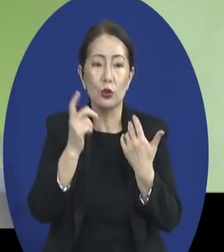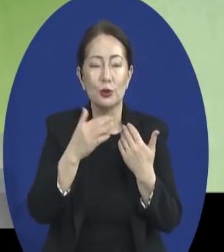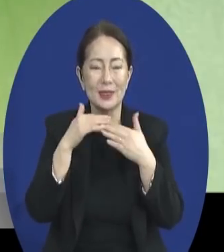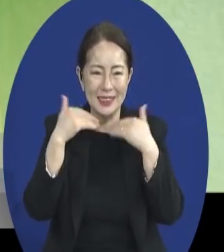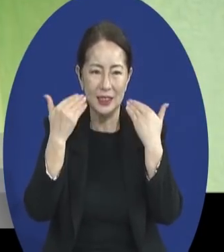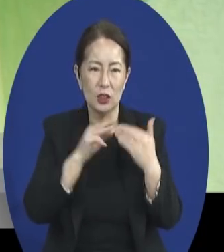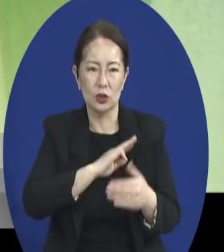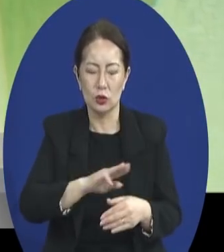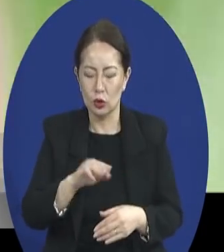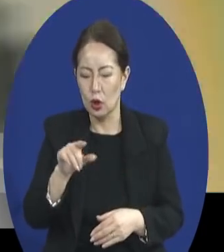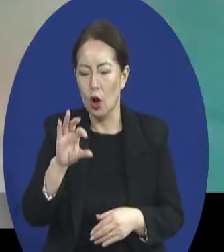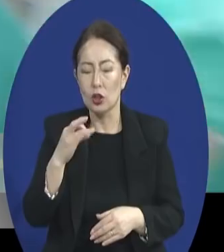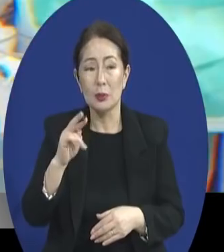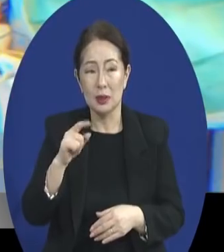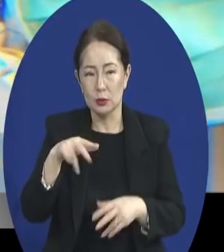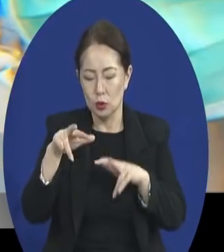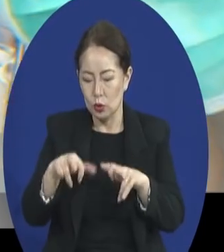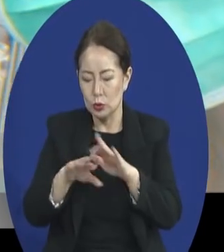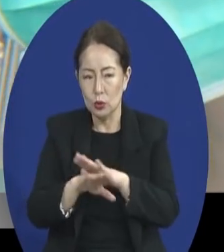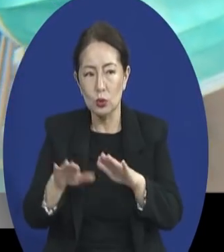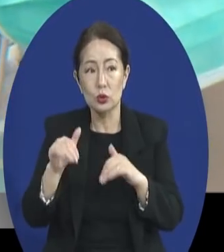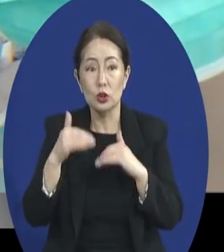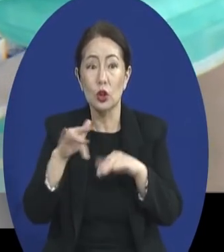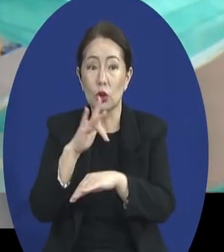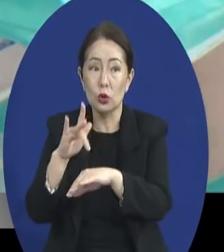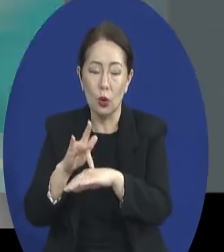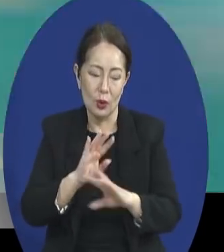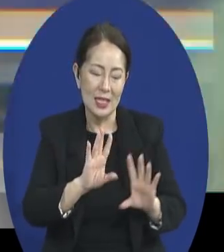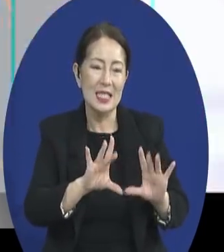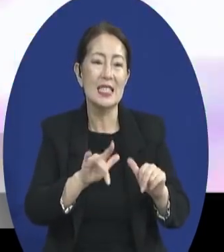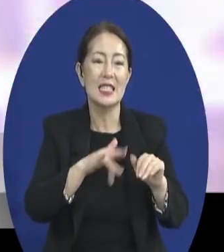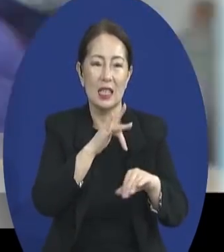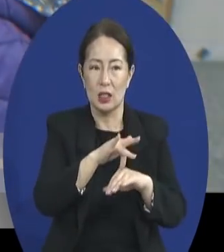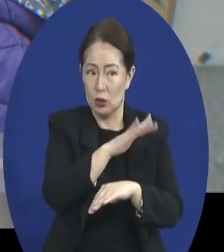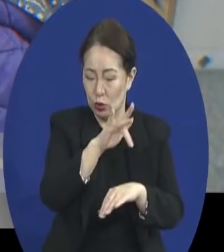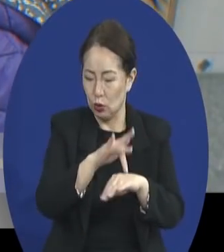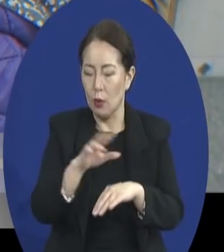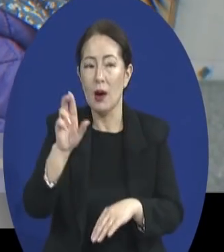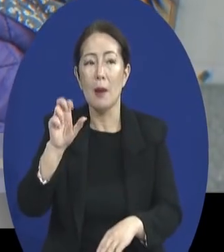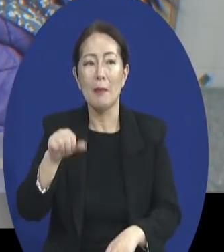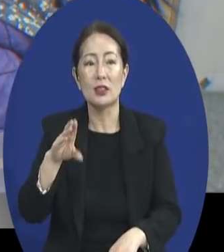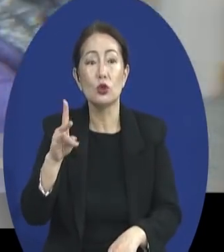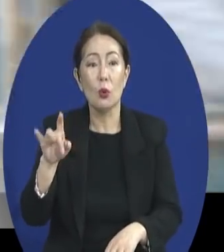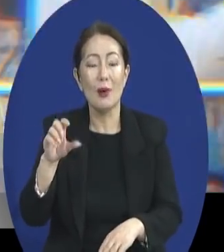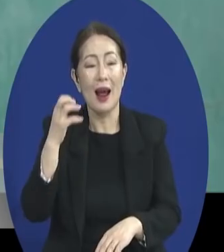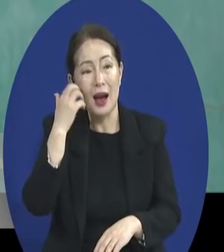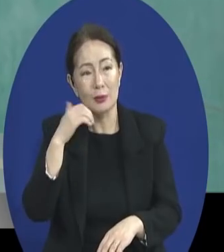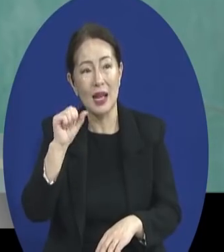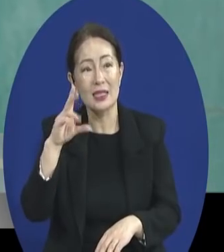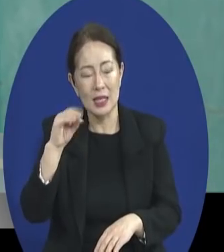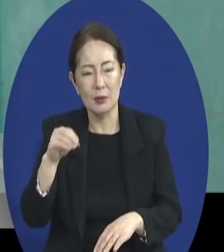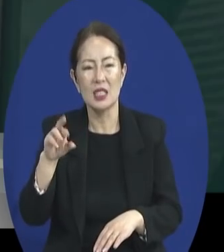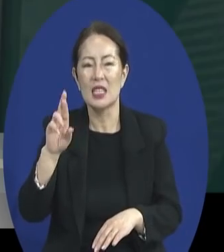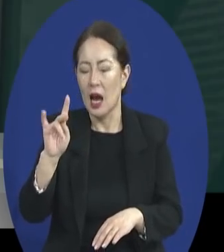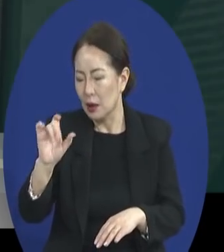тулд өнөр бэлэг эмч хөгжлийн бэрхшээлтэй хүүхдийн хөгжлийн төв, сэргэн засах үндэсний төв, Батсүмбрийн Ахмадын асрамжийн газар,